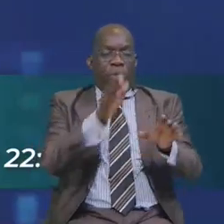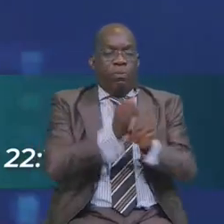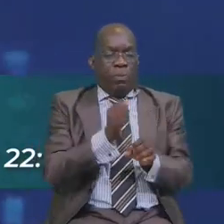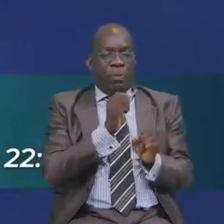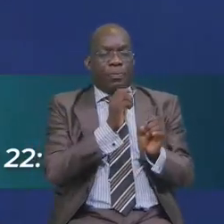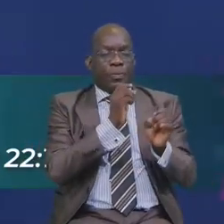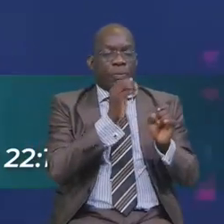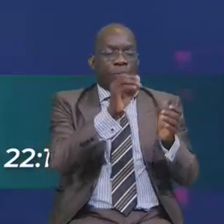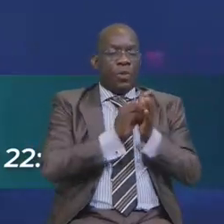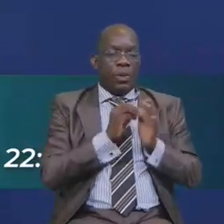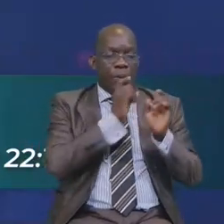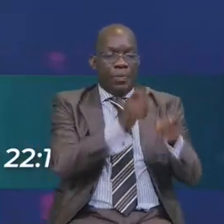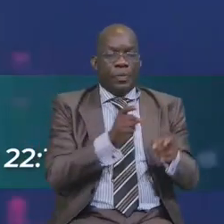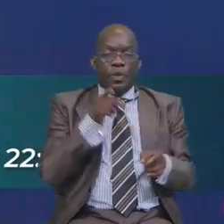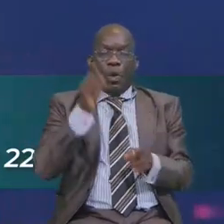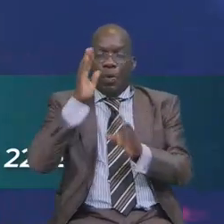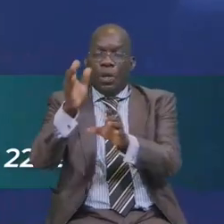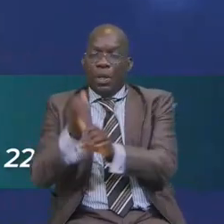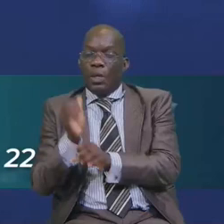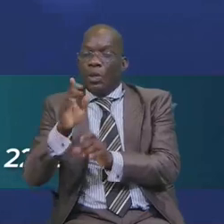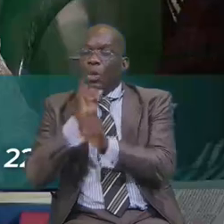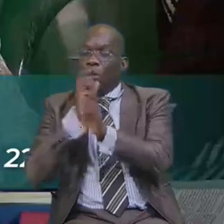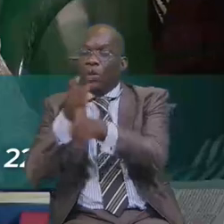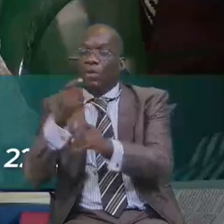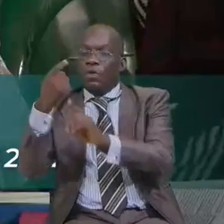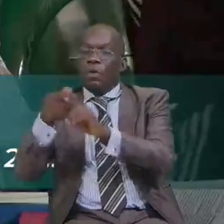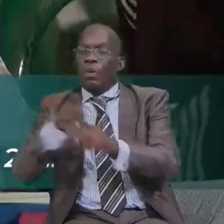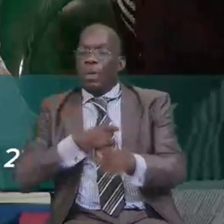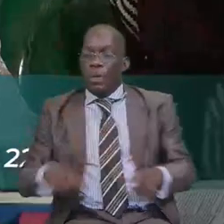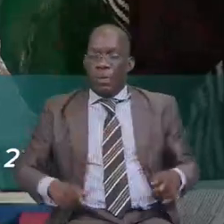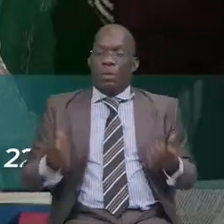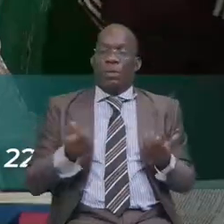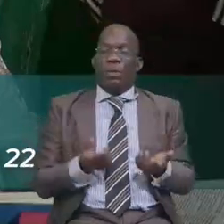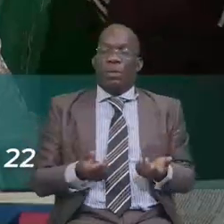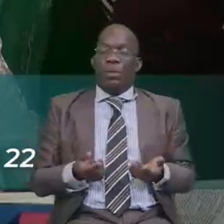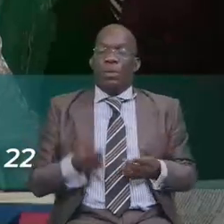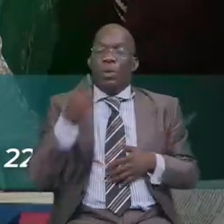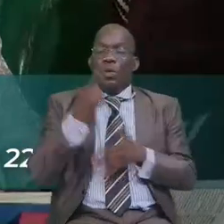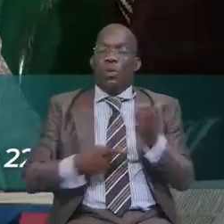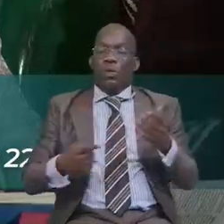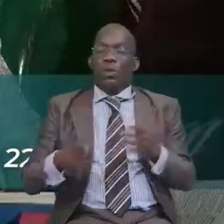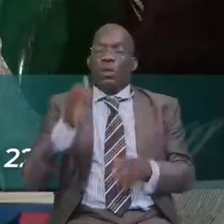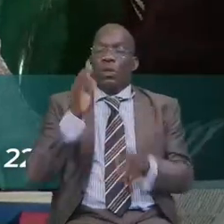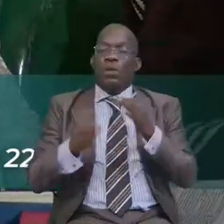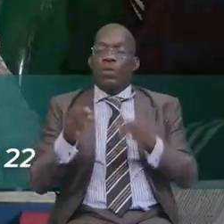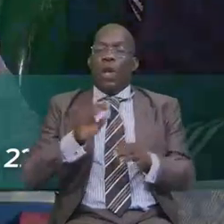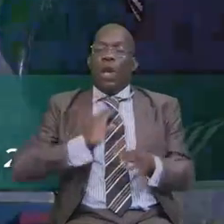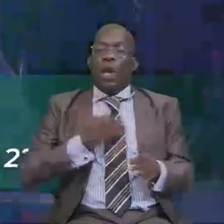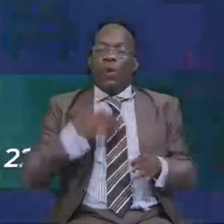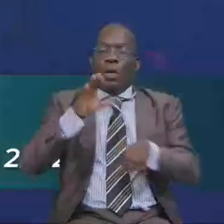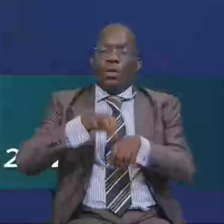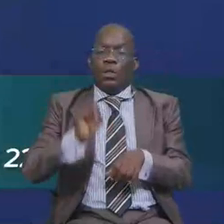part du Seigneur et tu recevras aussi ta récompense du Seigneur. Si nos églises, si toutes les églises que nous